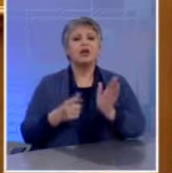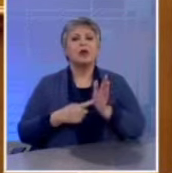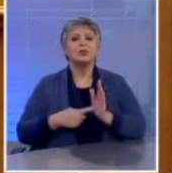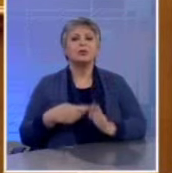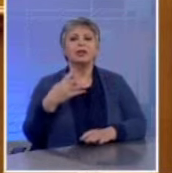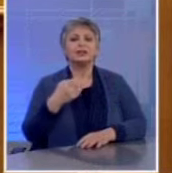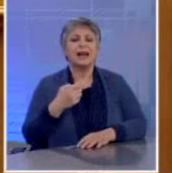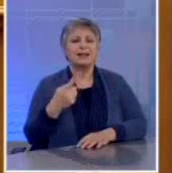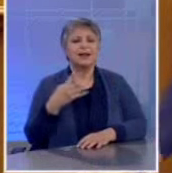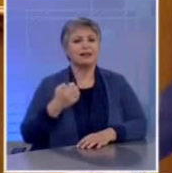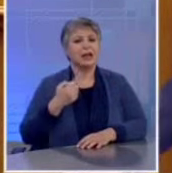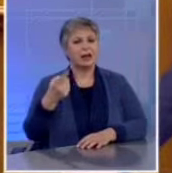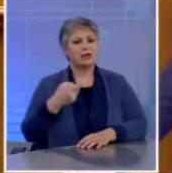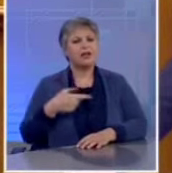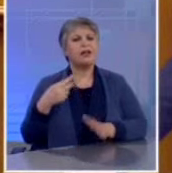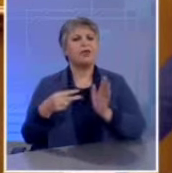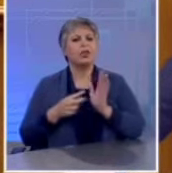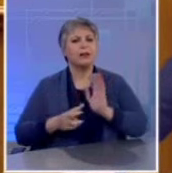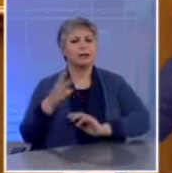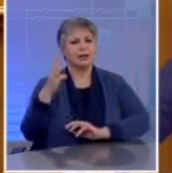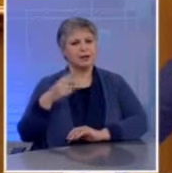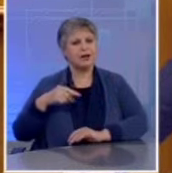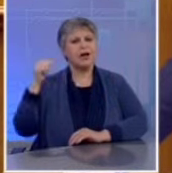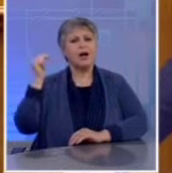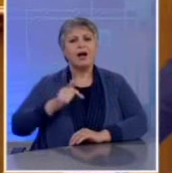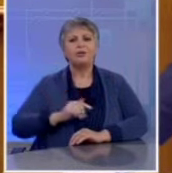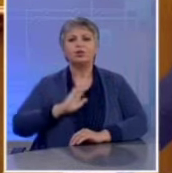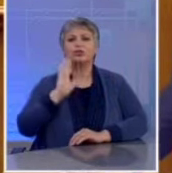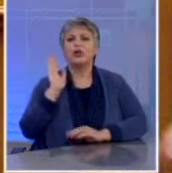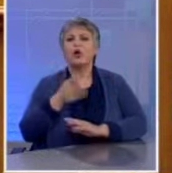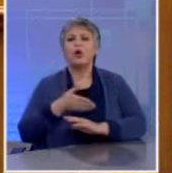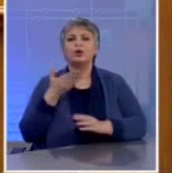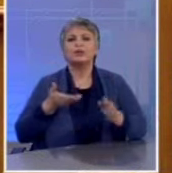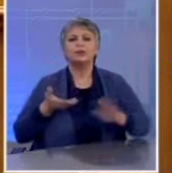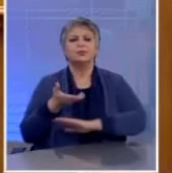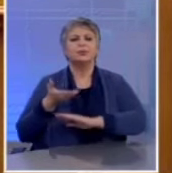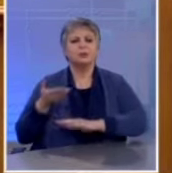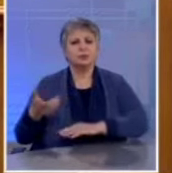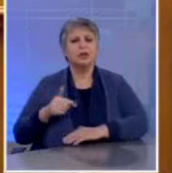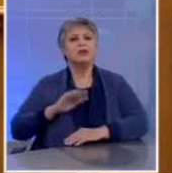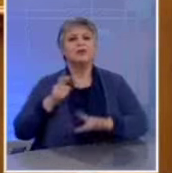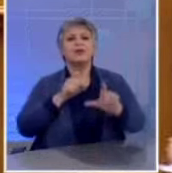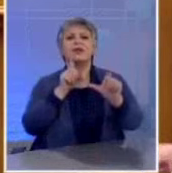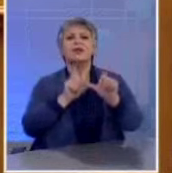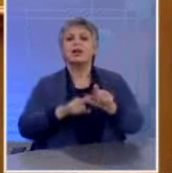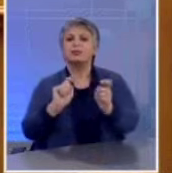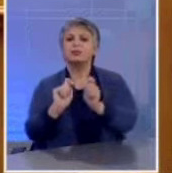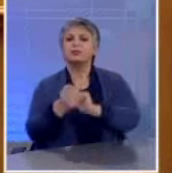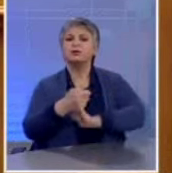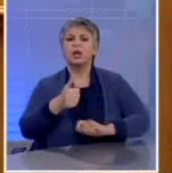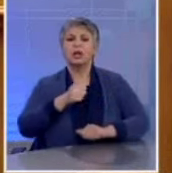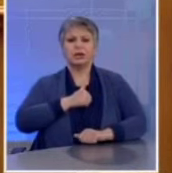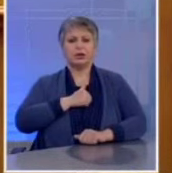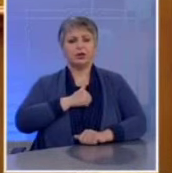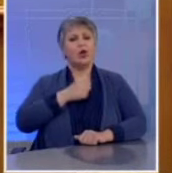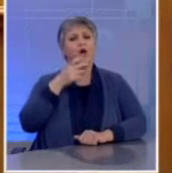4141-2013 ανεστάλησαν όλες οι ποινικές διώξεις στις διοικήσεις των εταιριών του δημοσίου που ιδιωτικοποιούνται βάσει